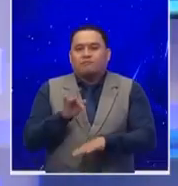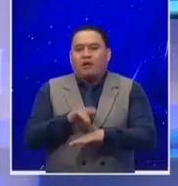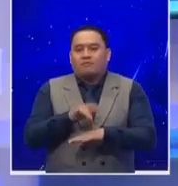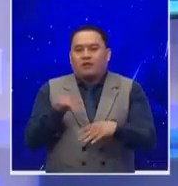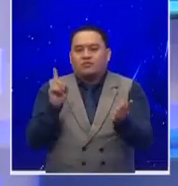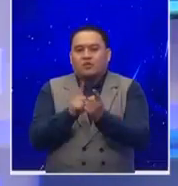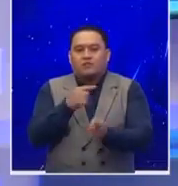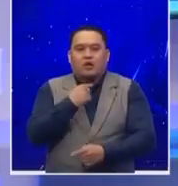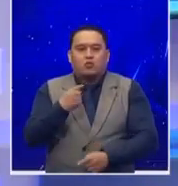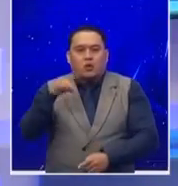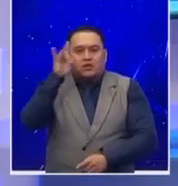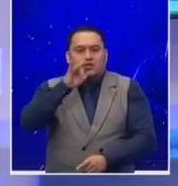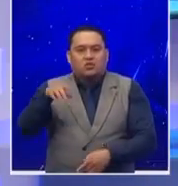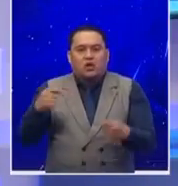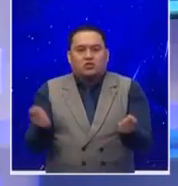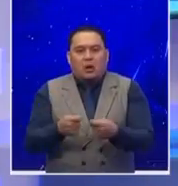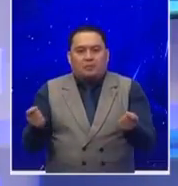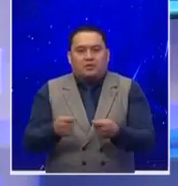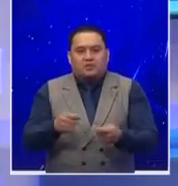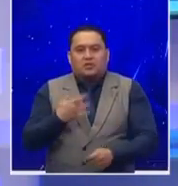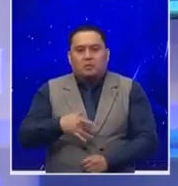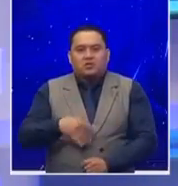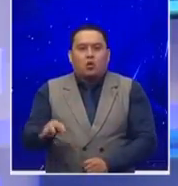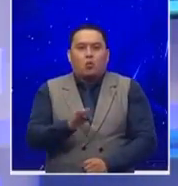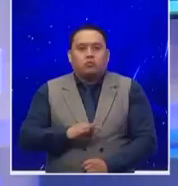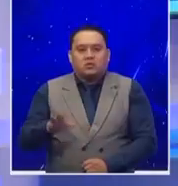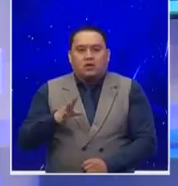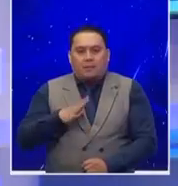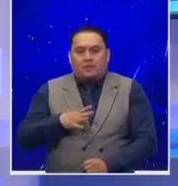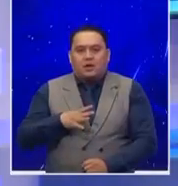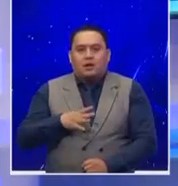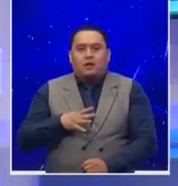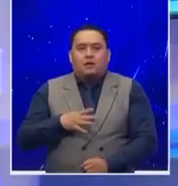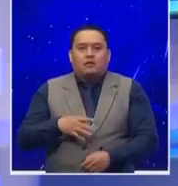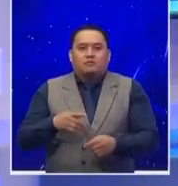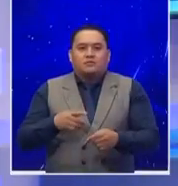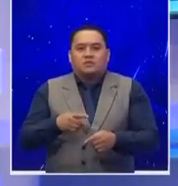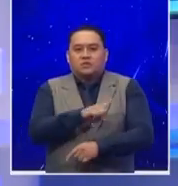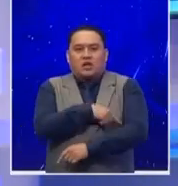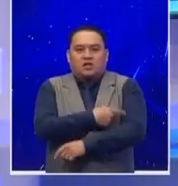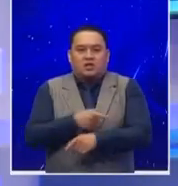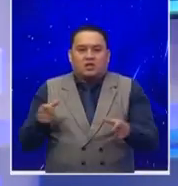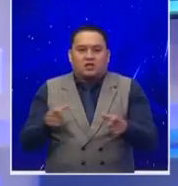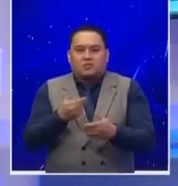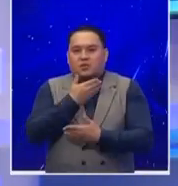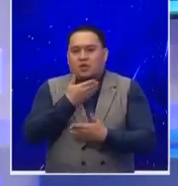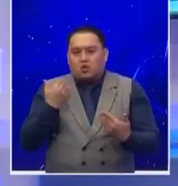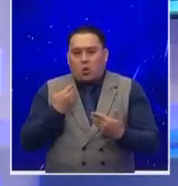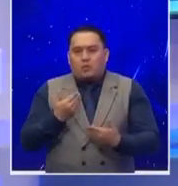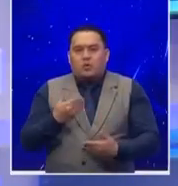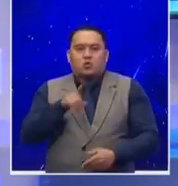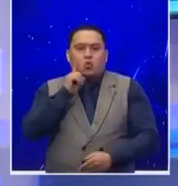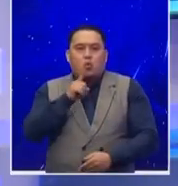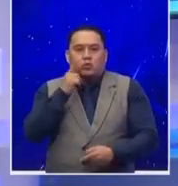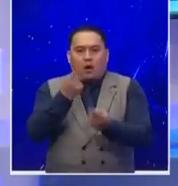Фан-встреча в Талдыкургане известного чебана-тиктокера из Жамбылской области оказалась провальной из-за несоблюдения санитарного режима. Юный